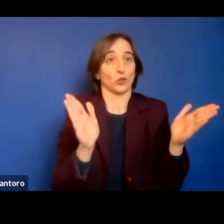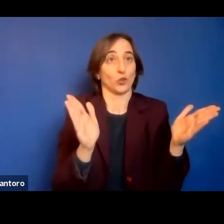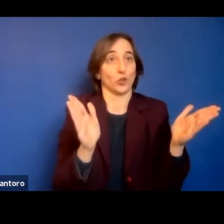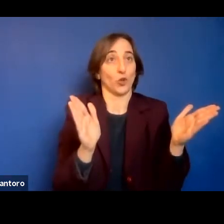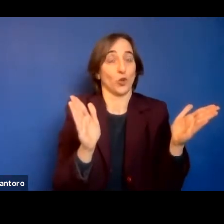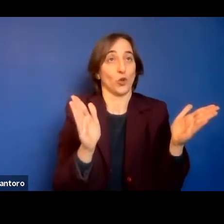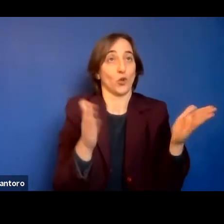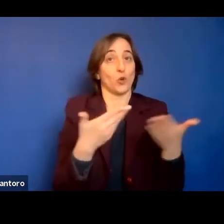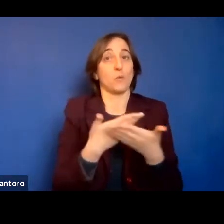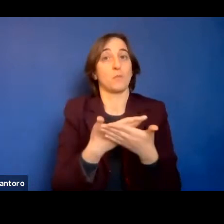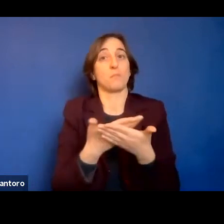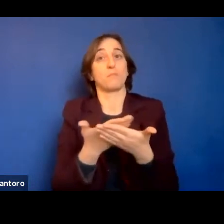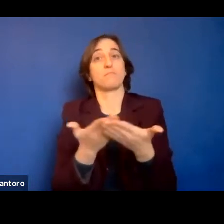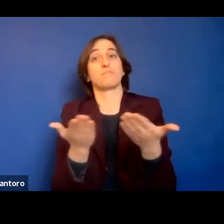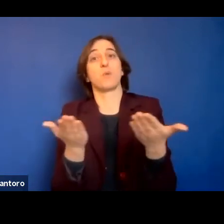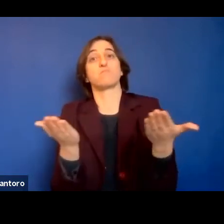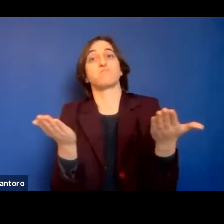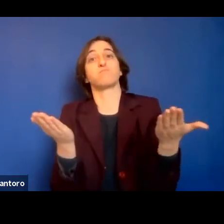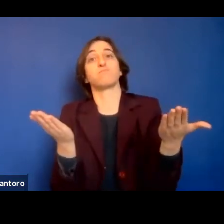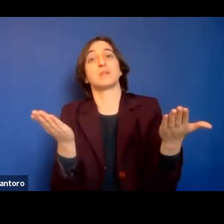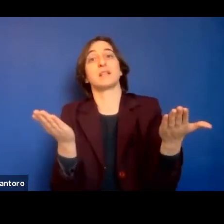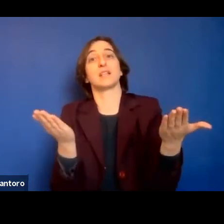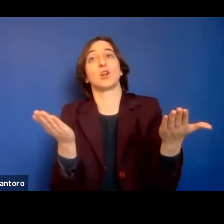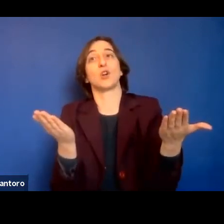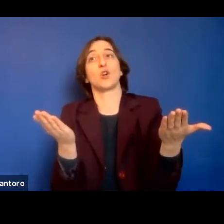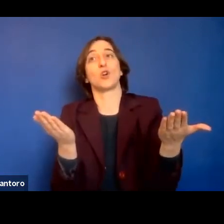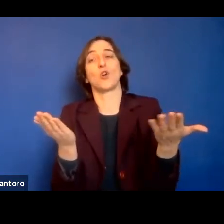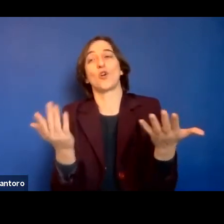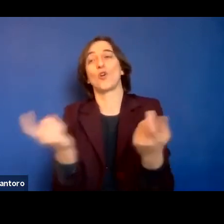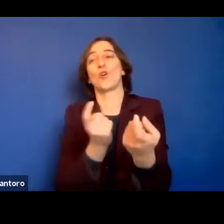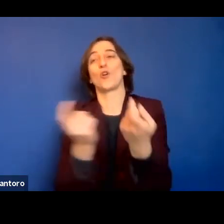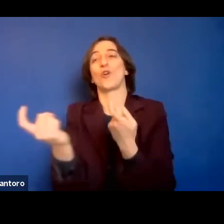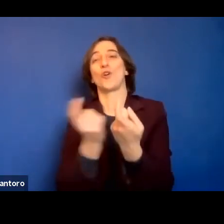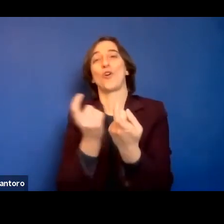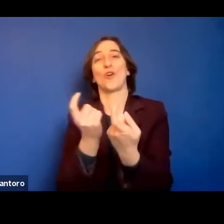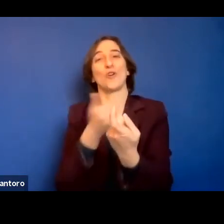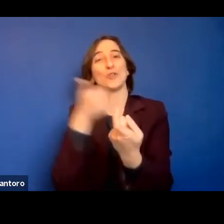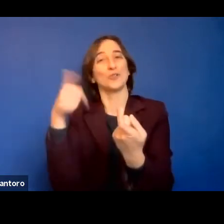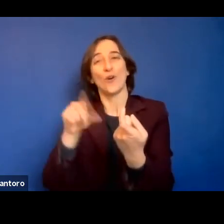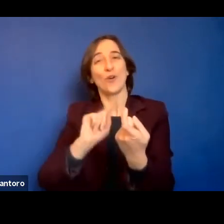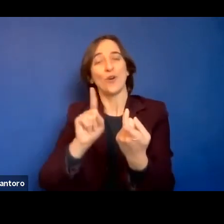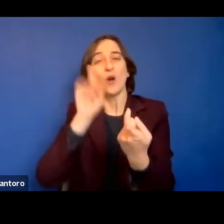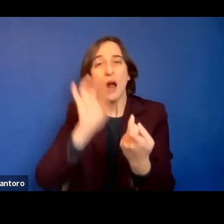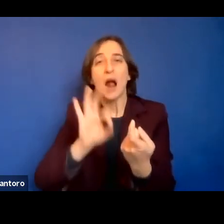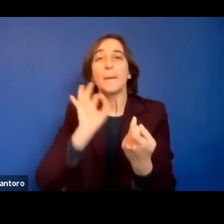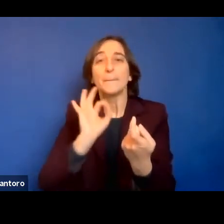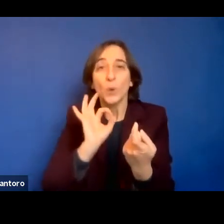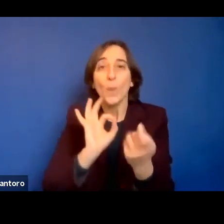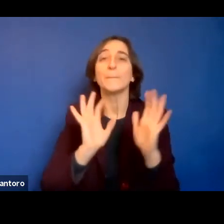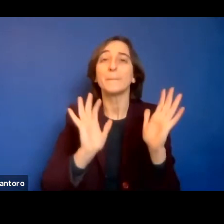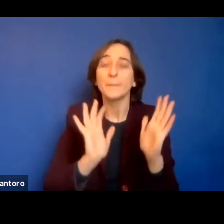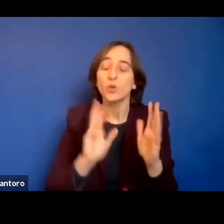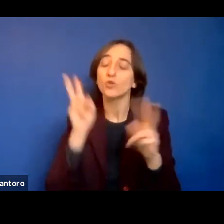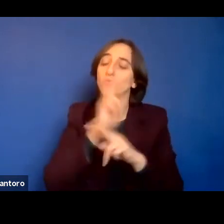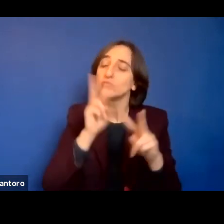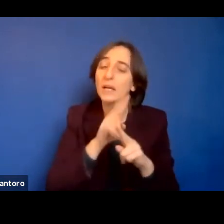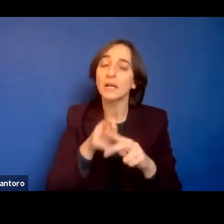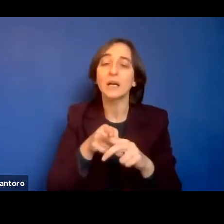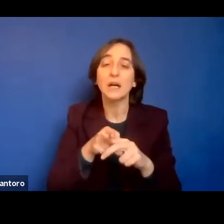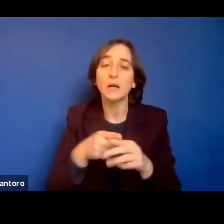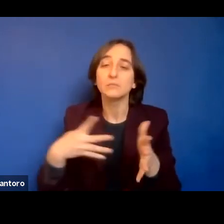aperto anche cognitivamente dal punto di vista dell'abbattimento di ogni ostacolo, anche di